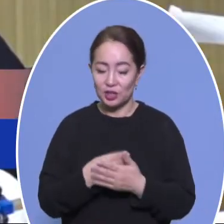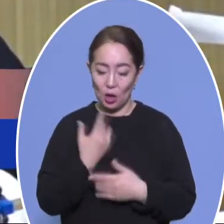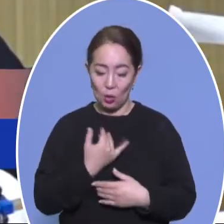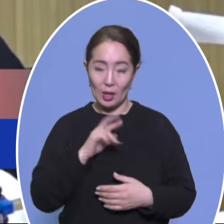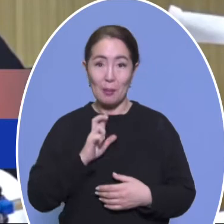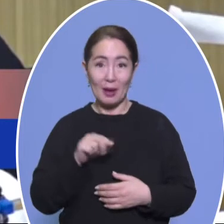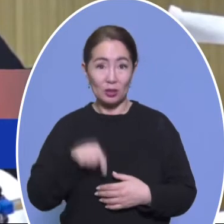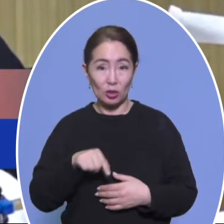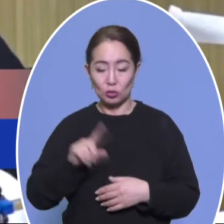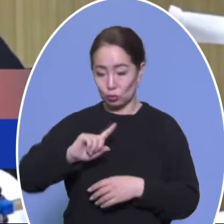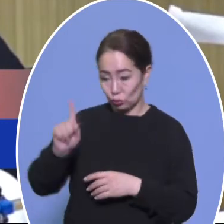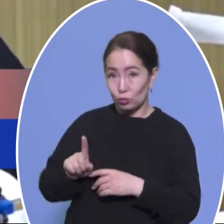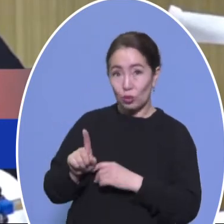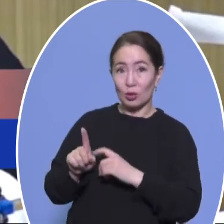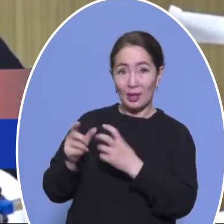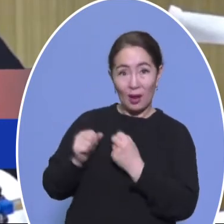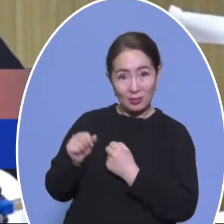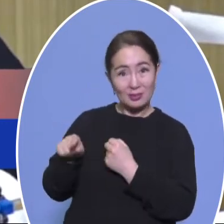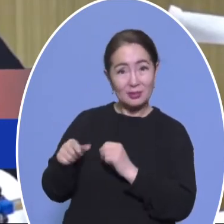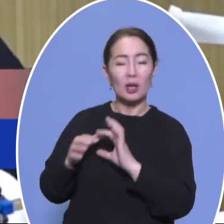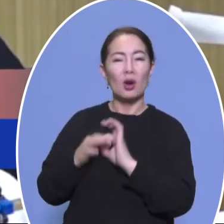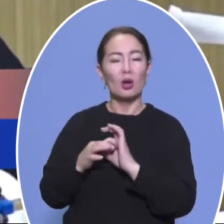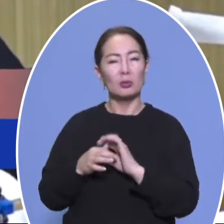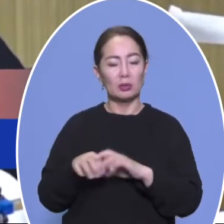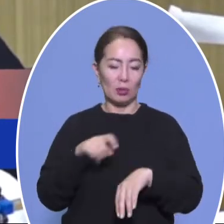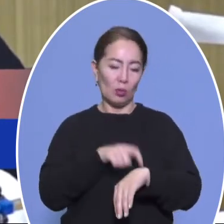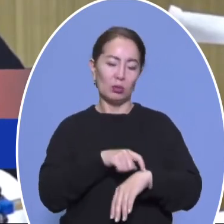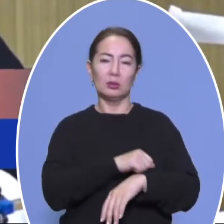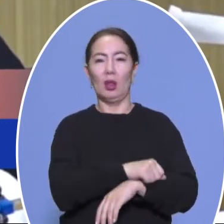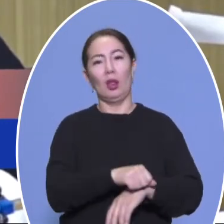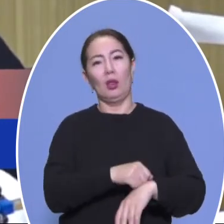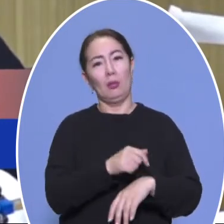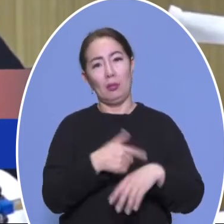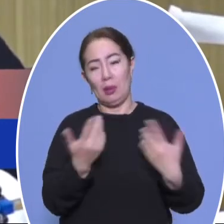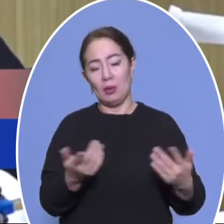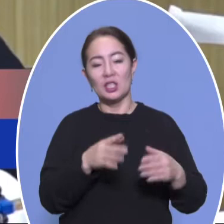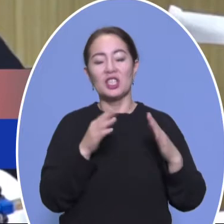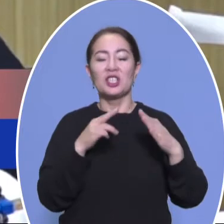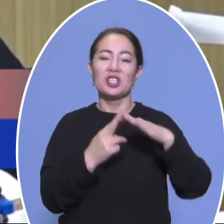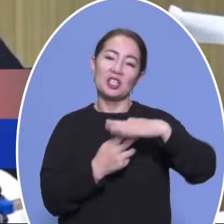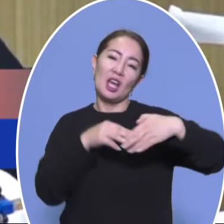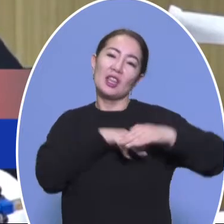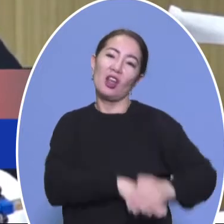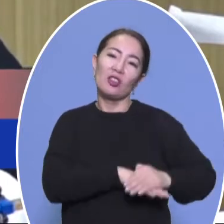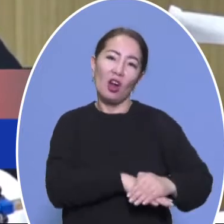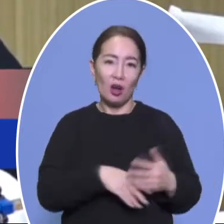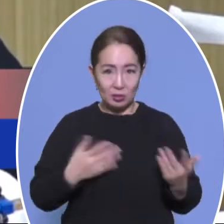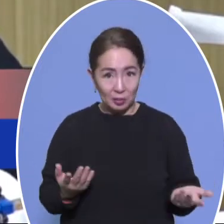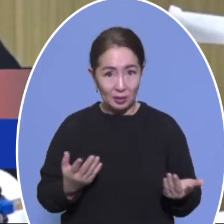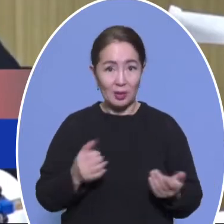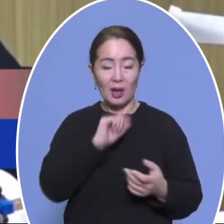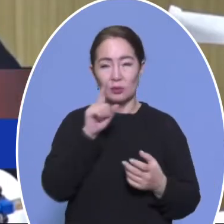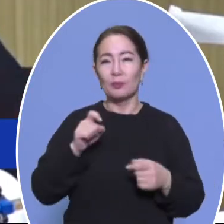ч бол за нийслэл дээр зөвшөөрөлтөд холбоотой тийм ээ одоо хугацаа байхгүй учраас ширээнд ороод дараад байгаа гэдэг асуудал.